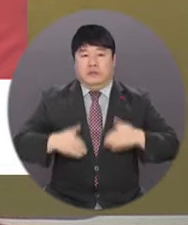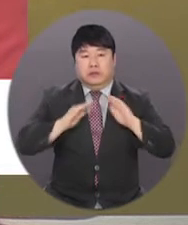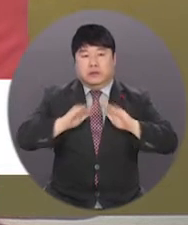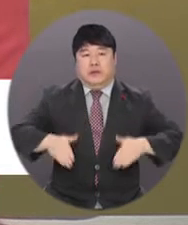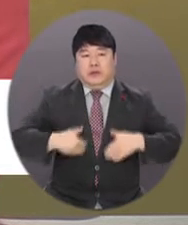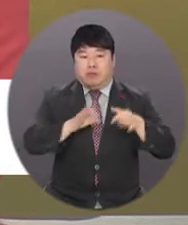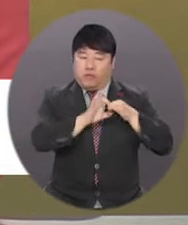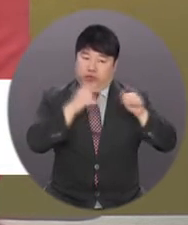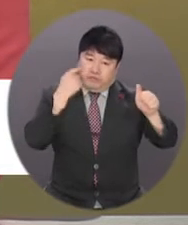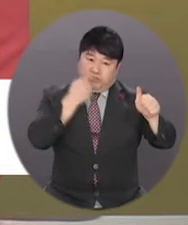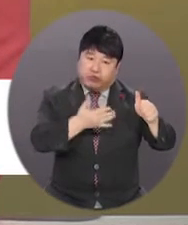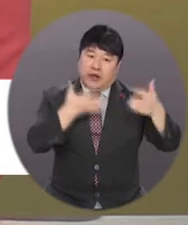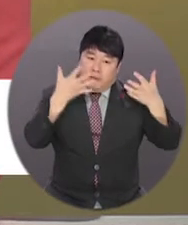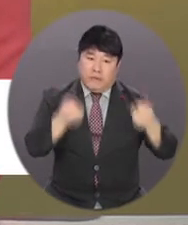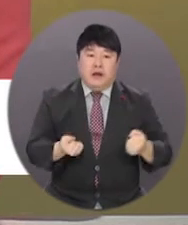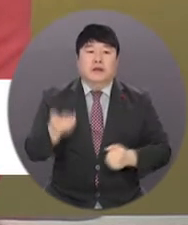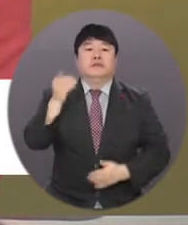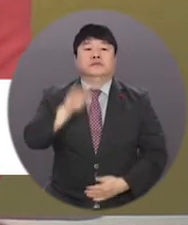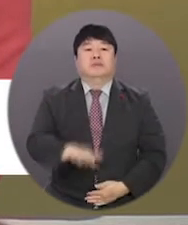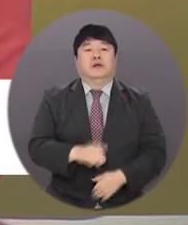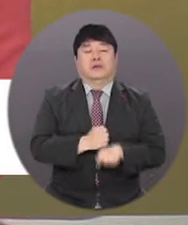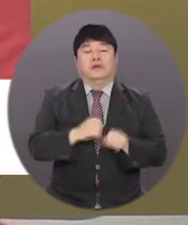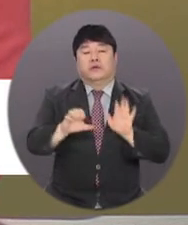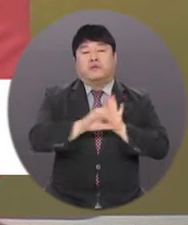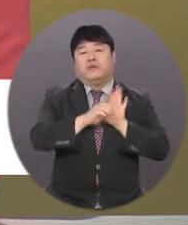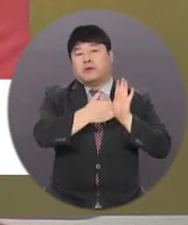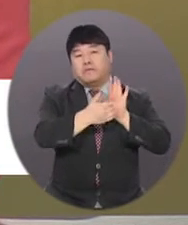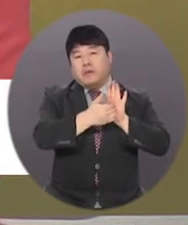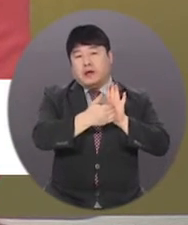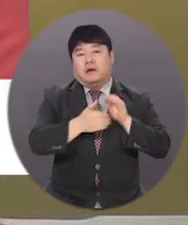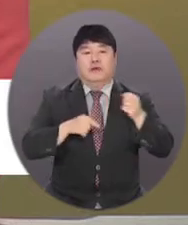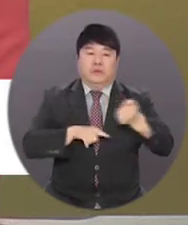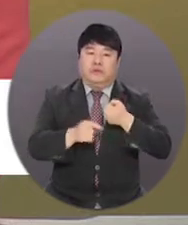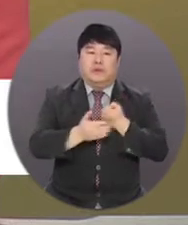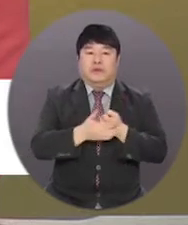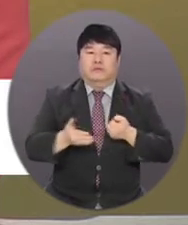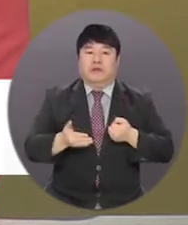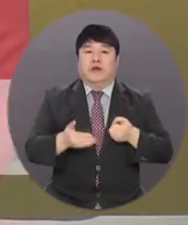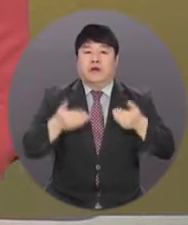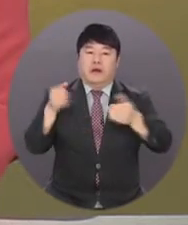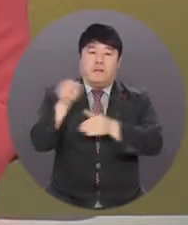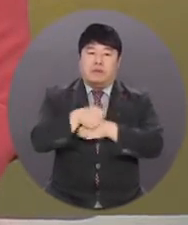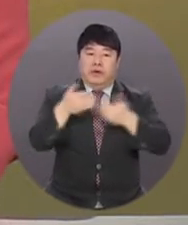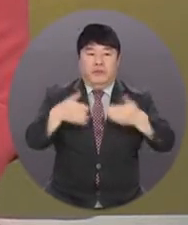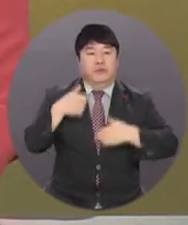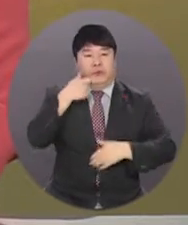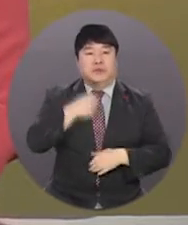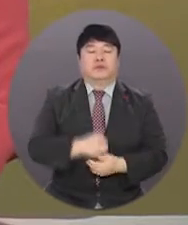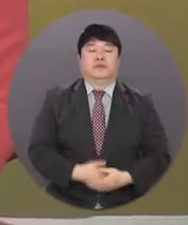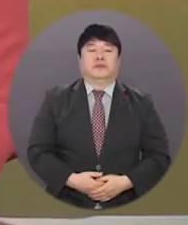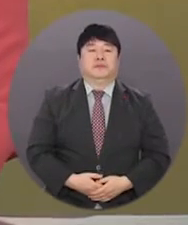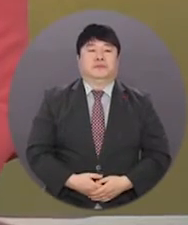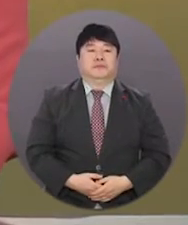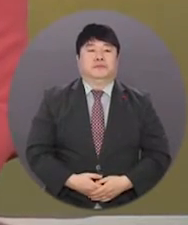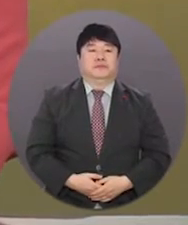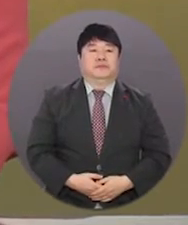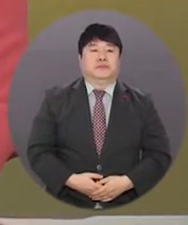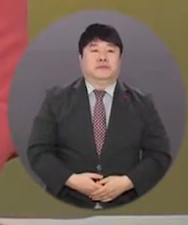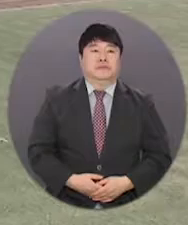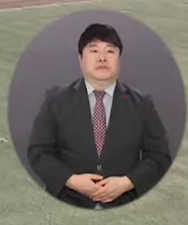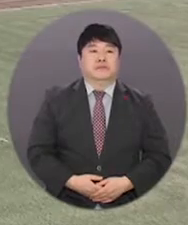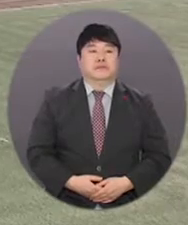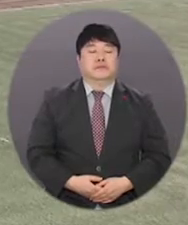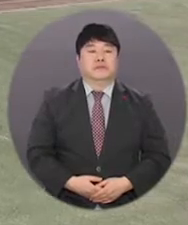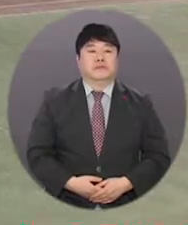문의가 빗발치고 있다는데요. 하지만 코로나 방역을 이유로 받지 못하고 있습니다. 보도에 김주희 기자입니다.